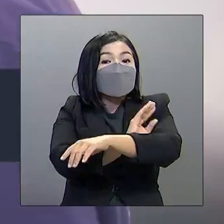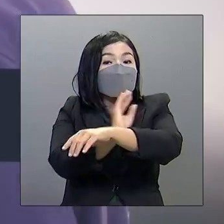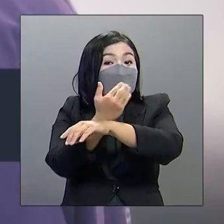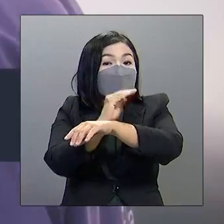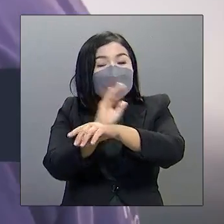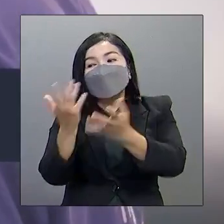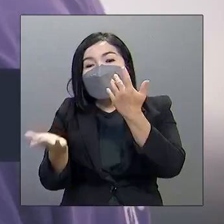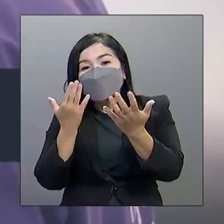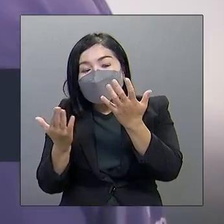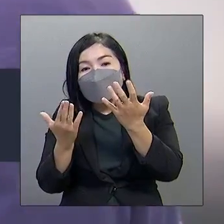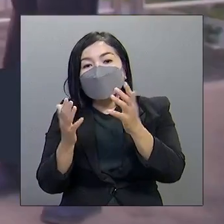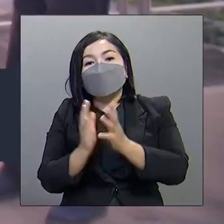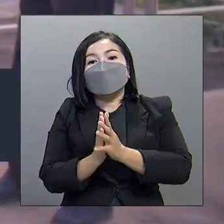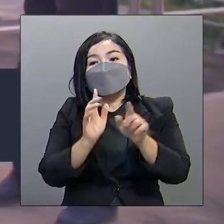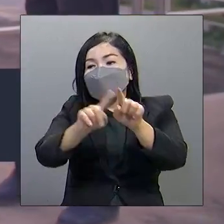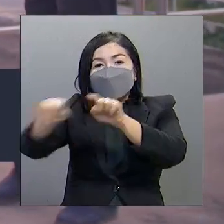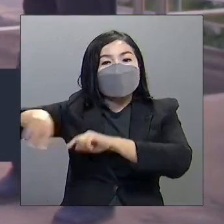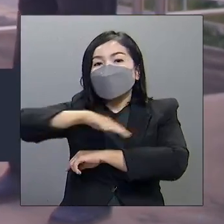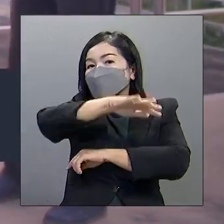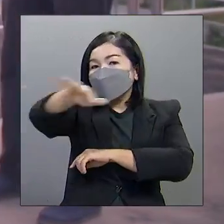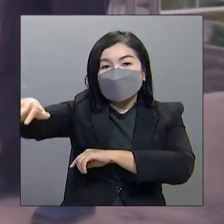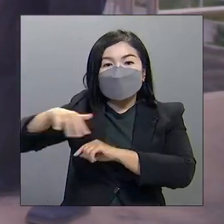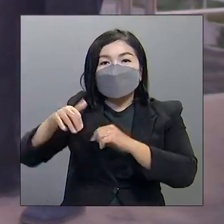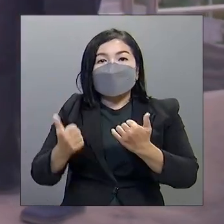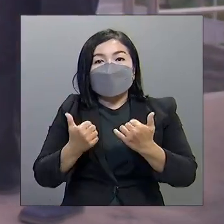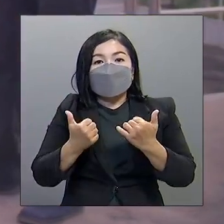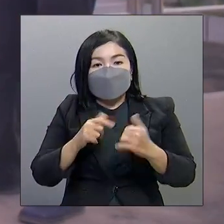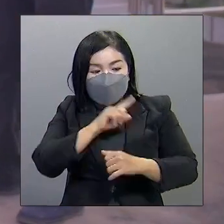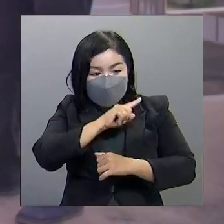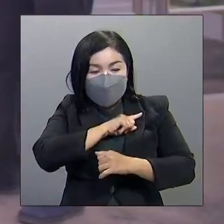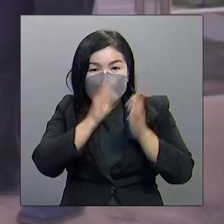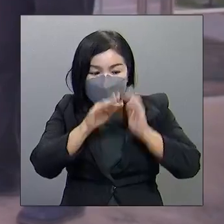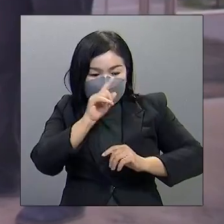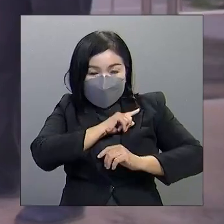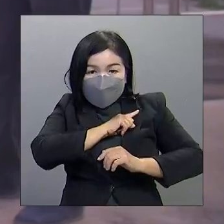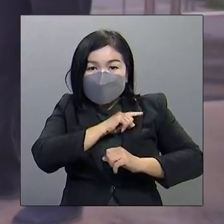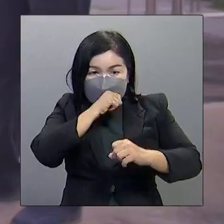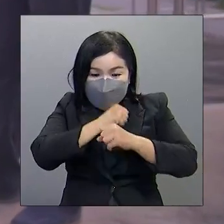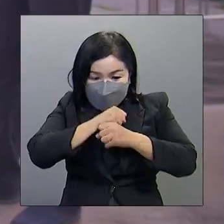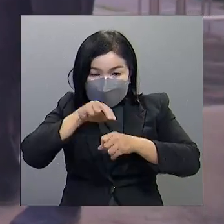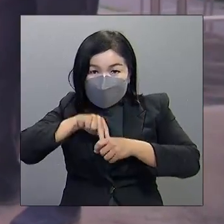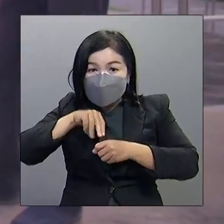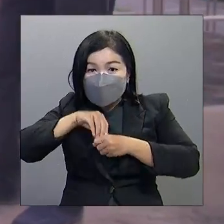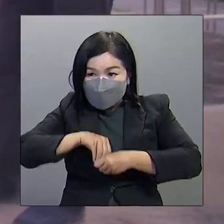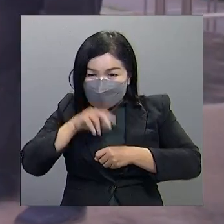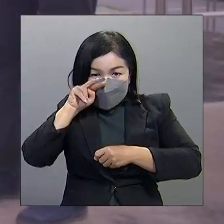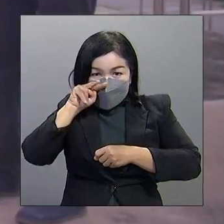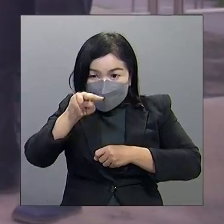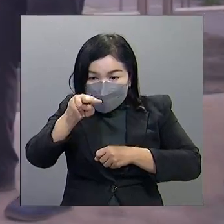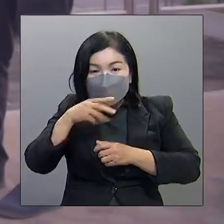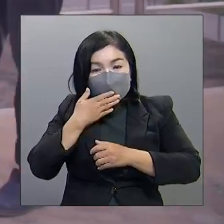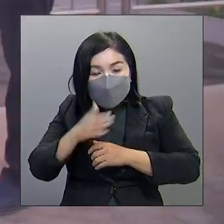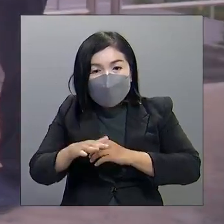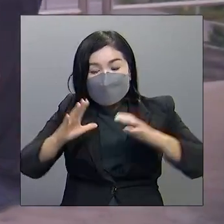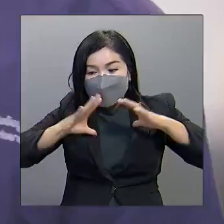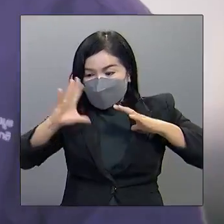หรือว่าแม้แต่กระทั่งสถานีตำดุมีหลายตัวเลยที่เนี่ยทุกคนเนี่ยนะครับจะต้องทำงานอยู่ตลอดเวลาเลยต ้ องทำงาน24ชั่วโมงด้ว